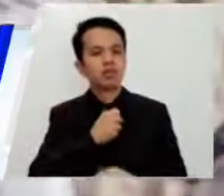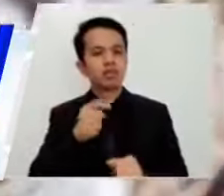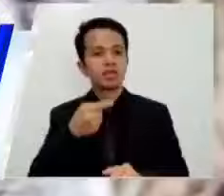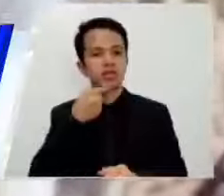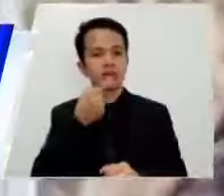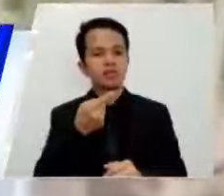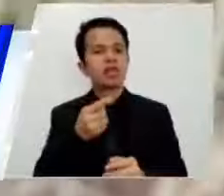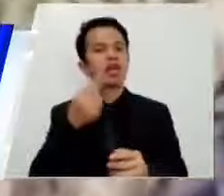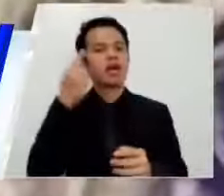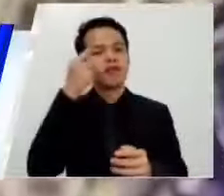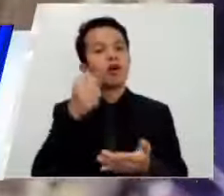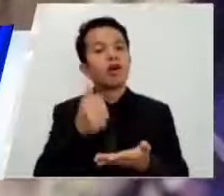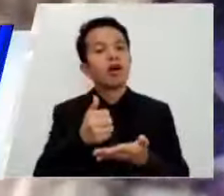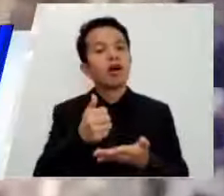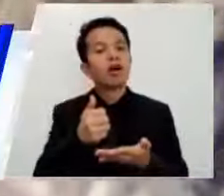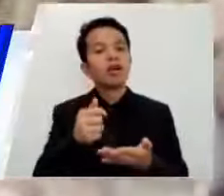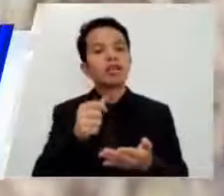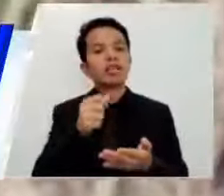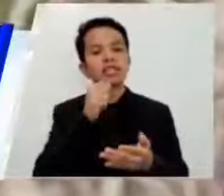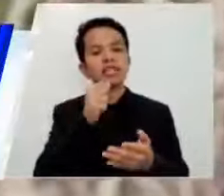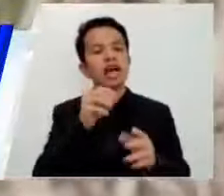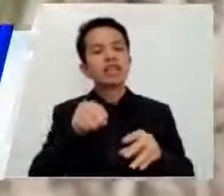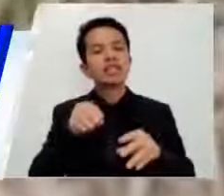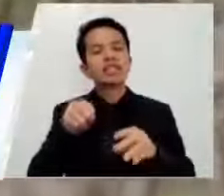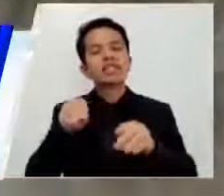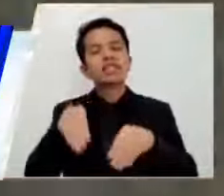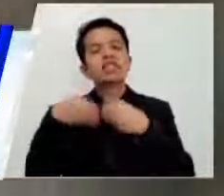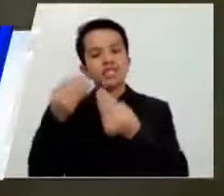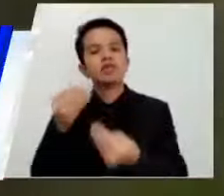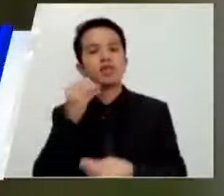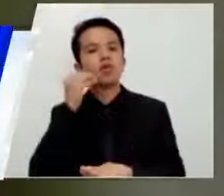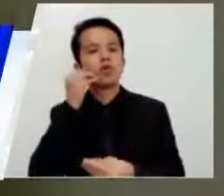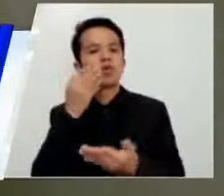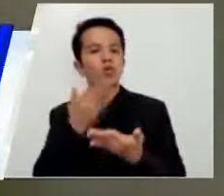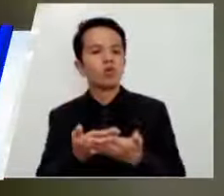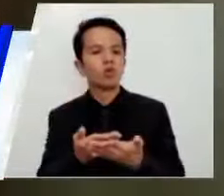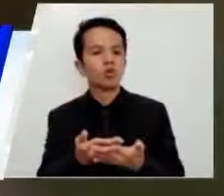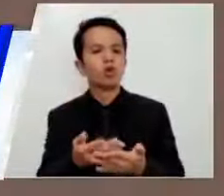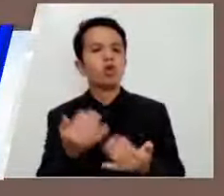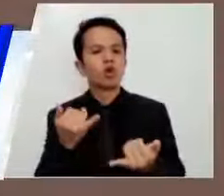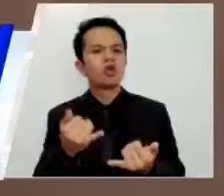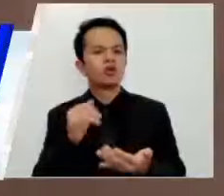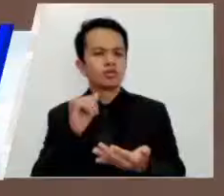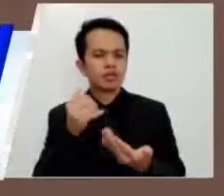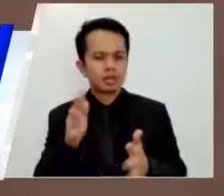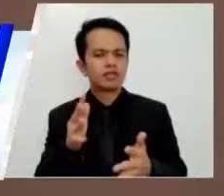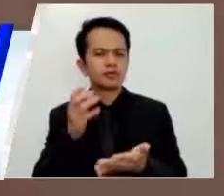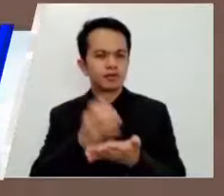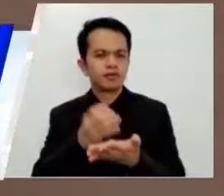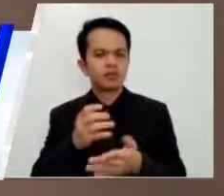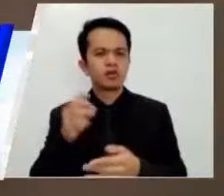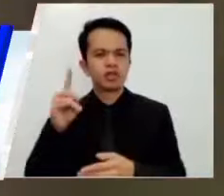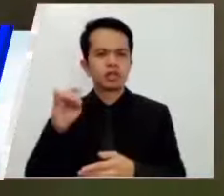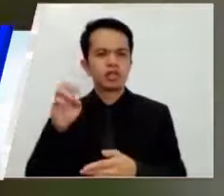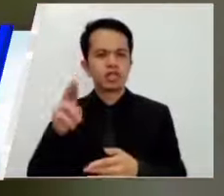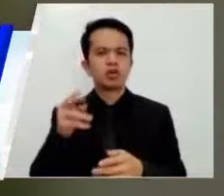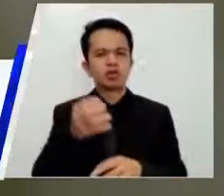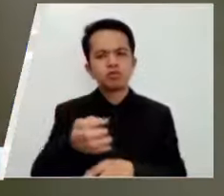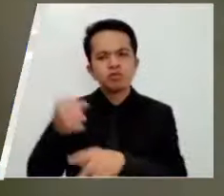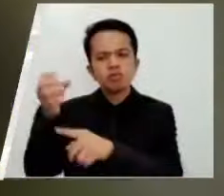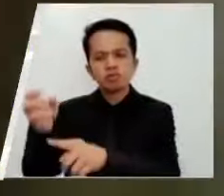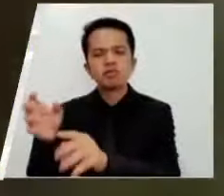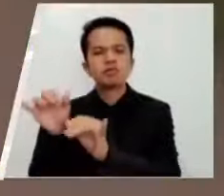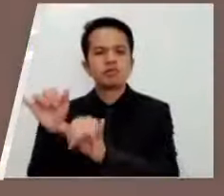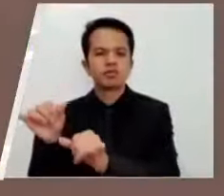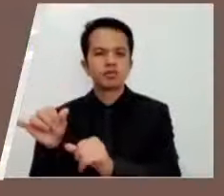nilang hindi mawalan ng tirahan ng mga tarsier. Bagamat nakumpirma na ng DNR na pinakawalan ng mga tarsier,